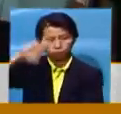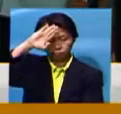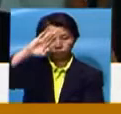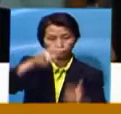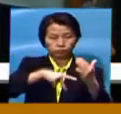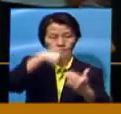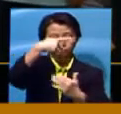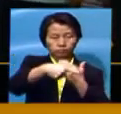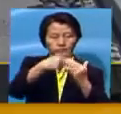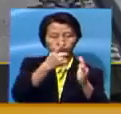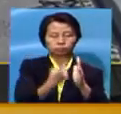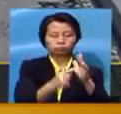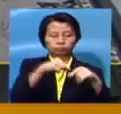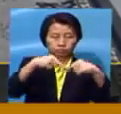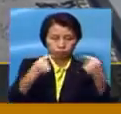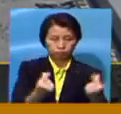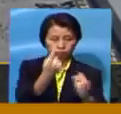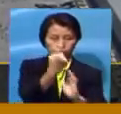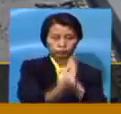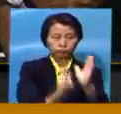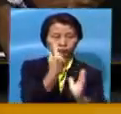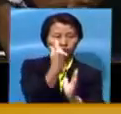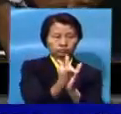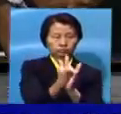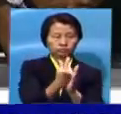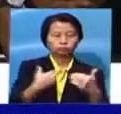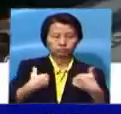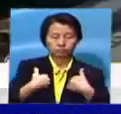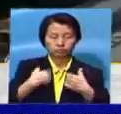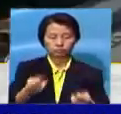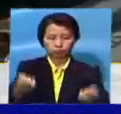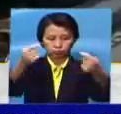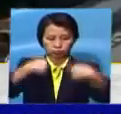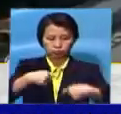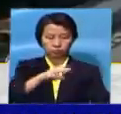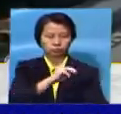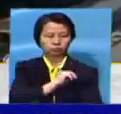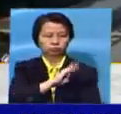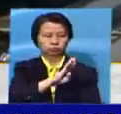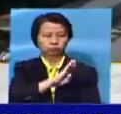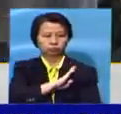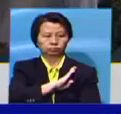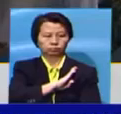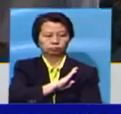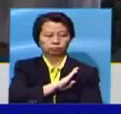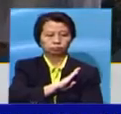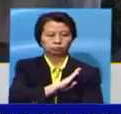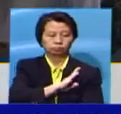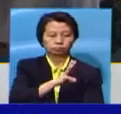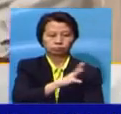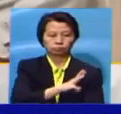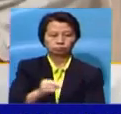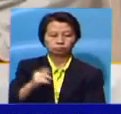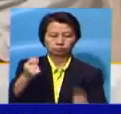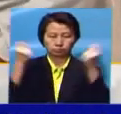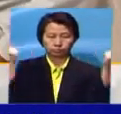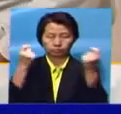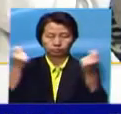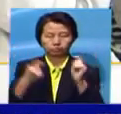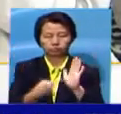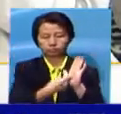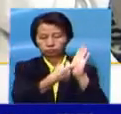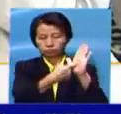di4 berlangsung di masjid Alwi kanga yang turut dihadiri menteri besar Datuk Seri azlan Man sambutan yang diberi